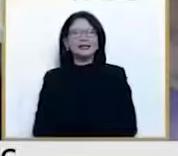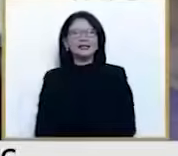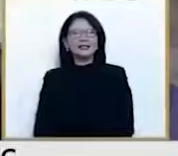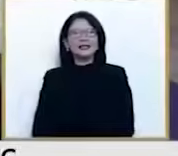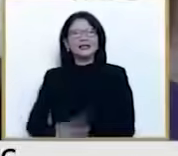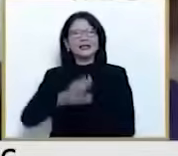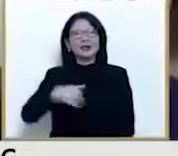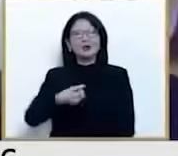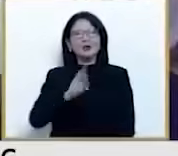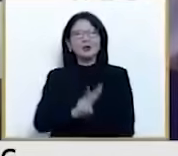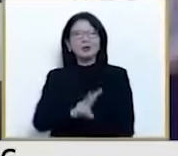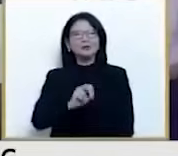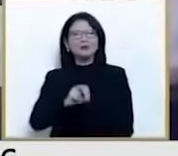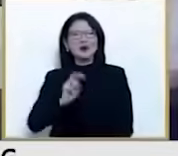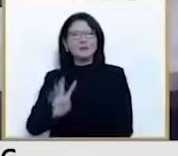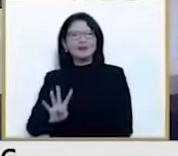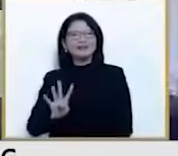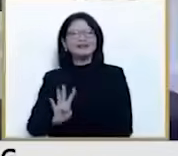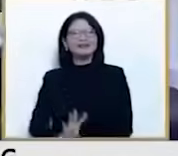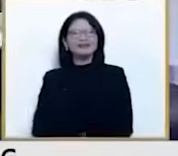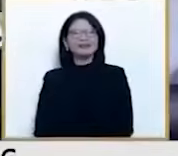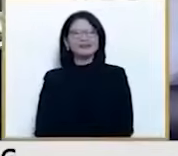tahun 2024.